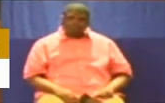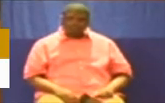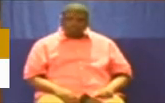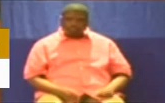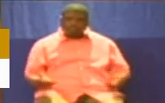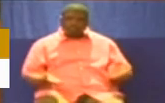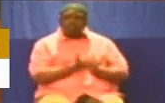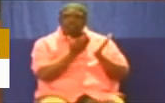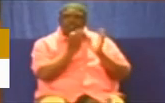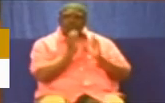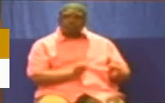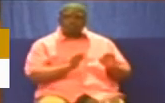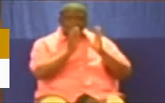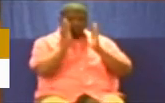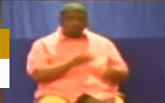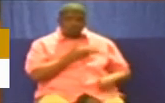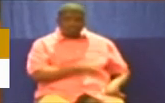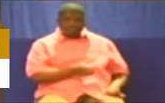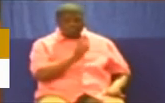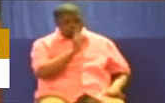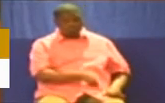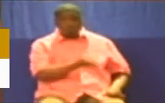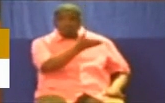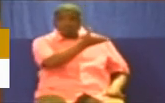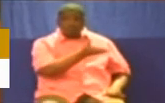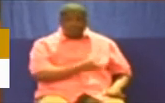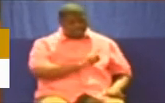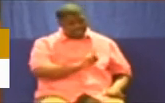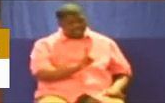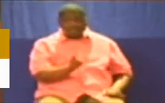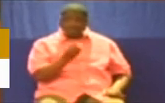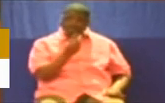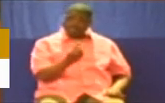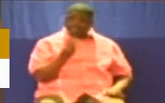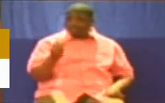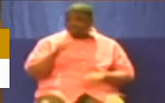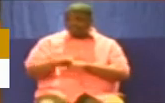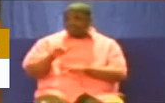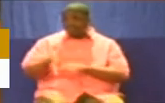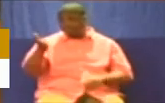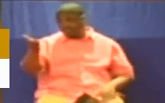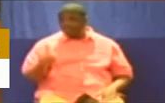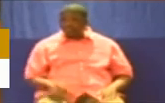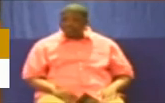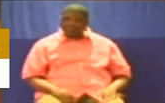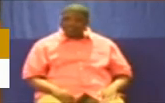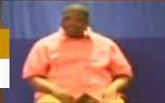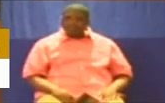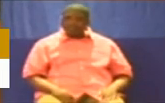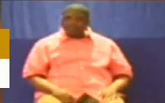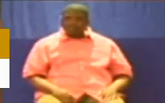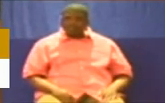Bahati nzuri waziri, Mheshimiwa Waziri yupo. Anaweza kutumia dakika 2-3 kulifafanua endapo au